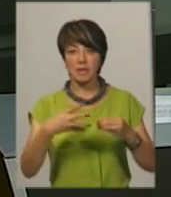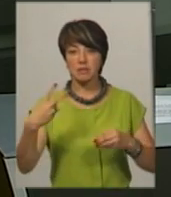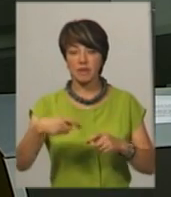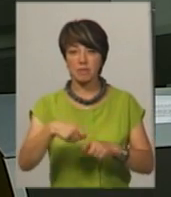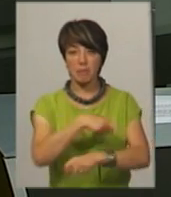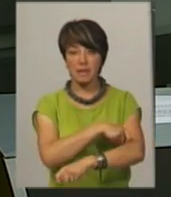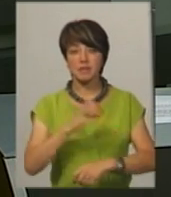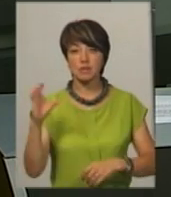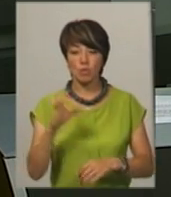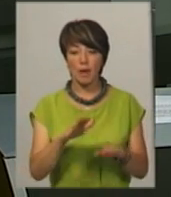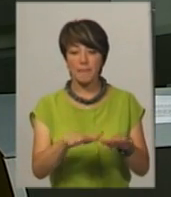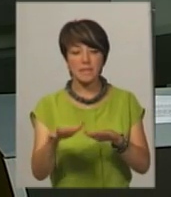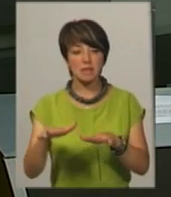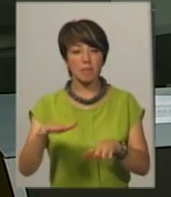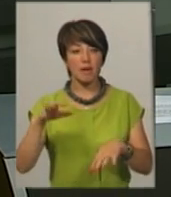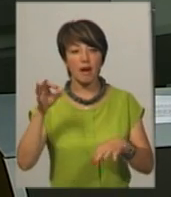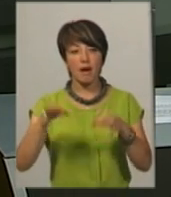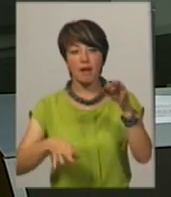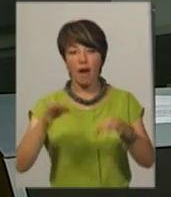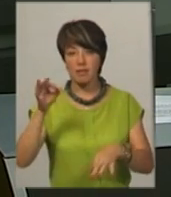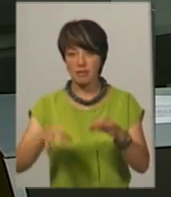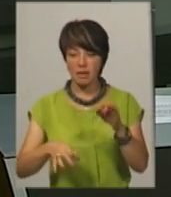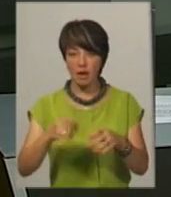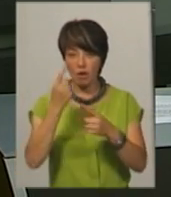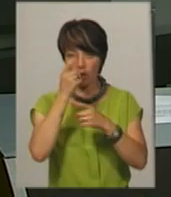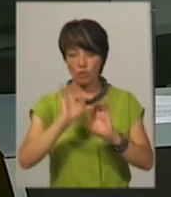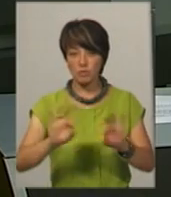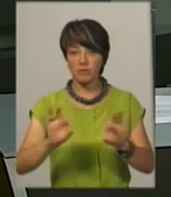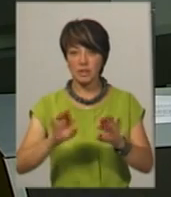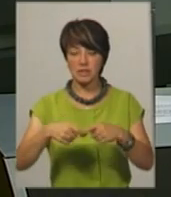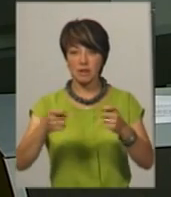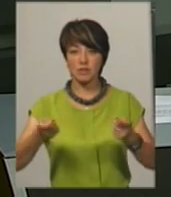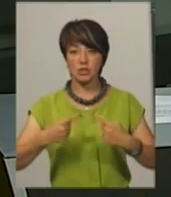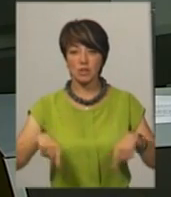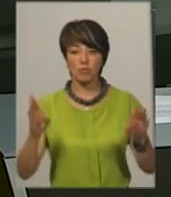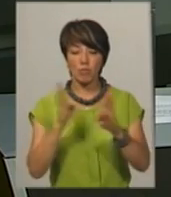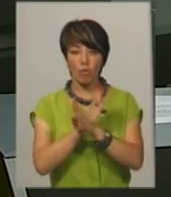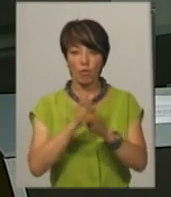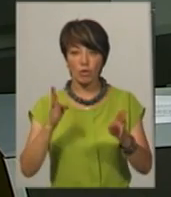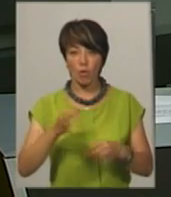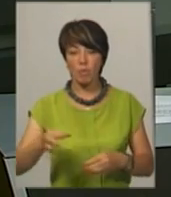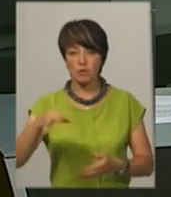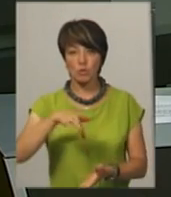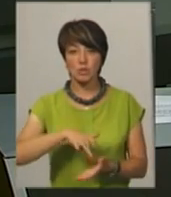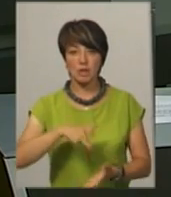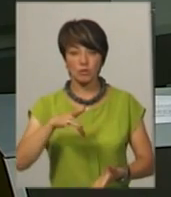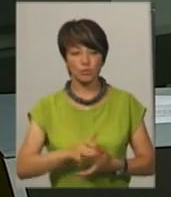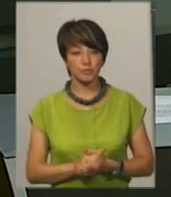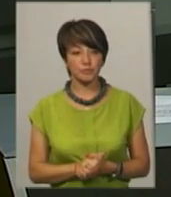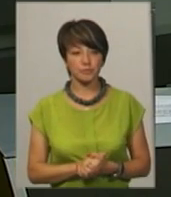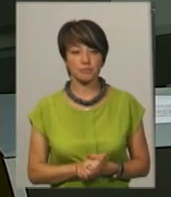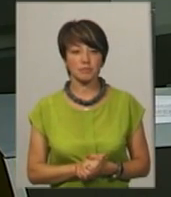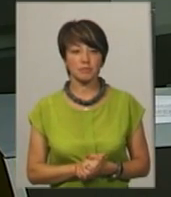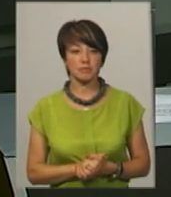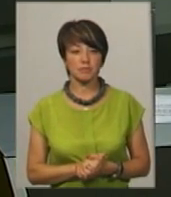за секунду. Місцями – град. Розповідає завідувач сектору метеопрогнозів Хмельницького обласного центру гідрометеорології Люся Ковалишина.